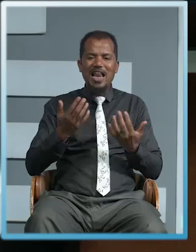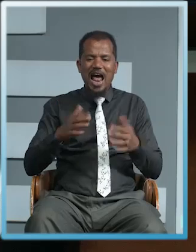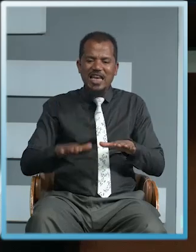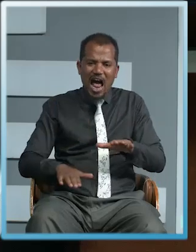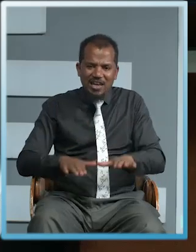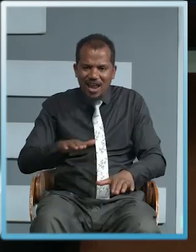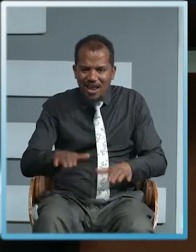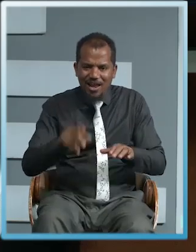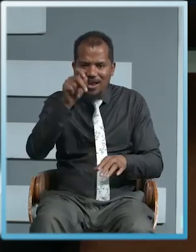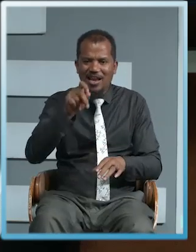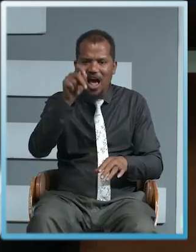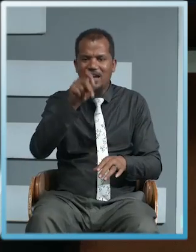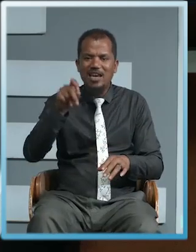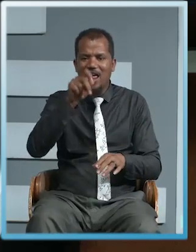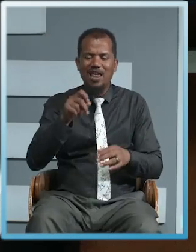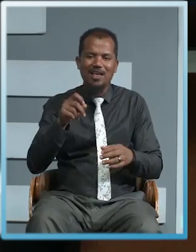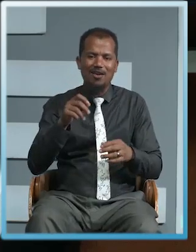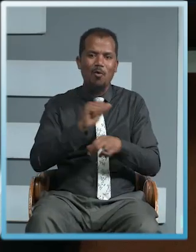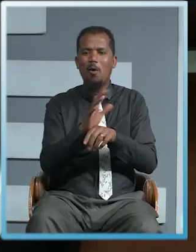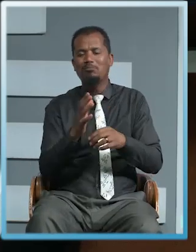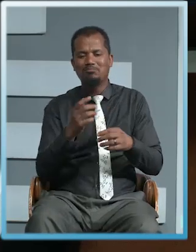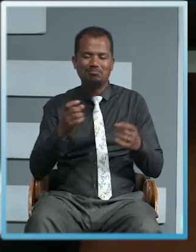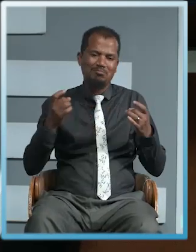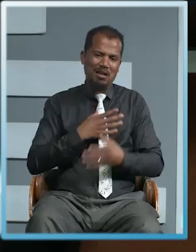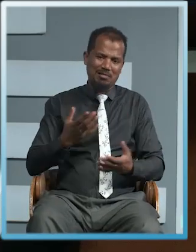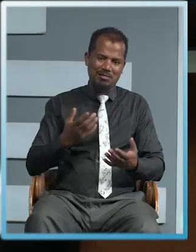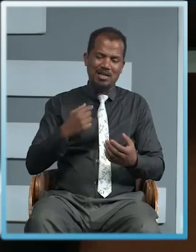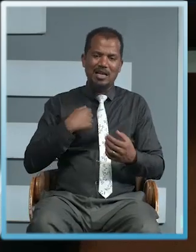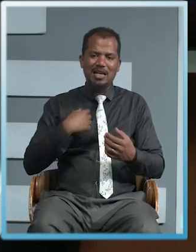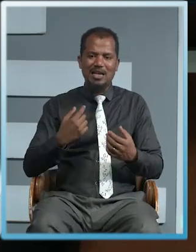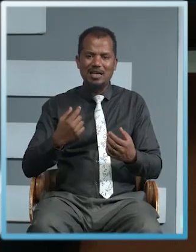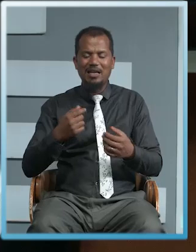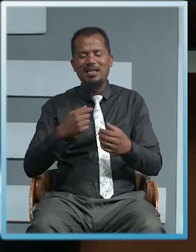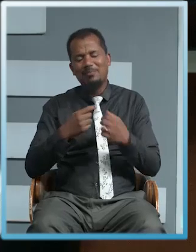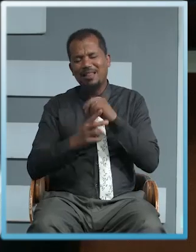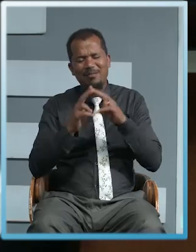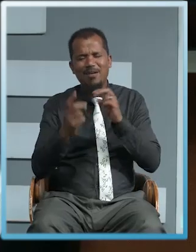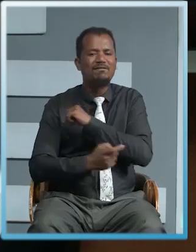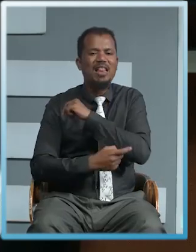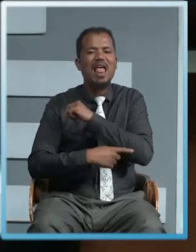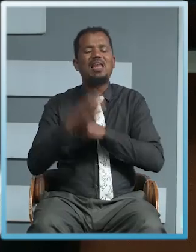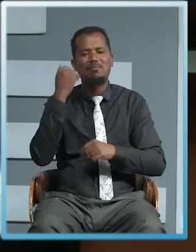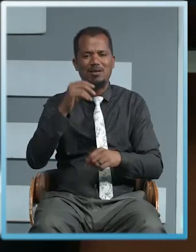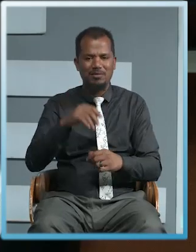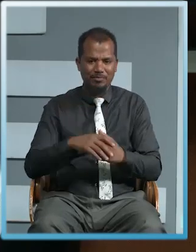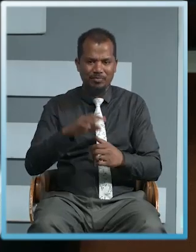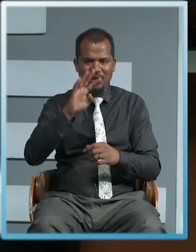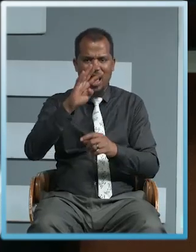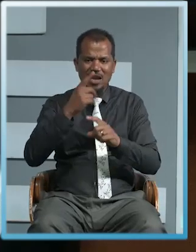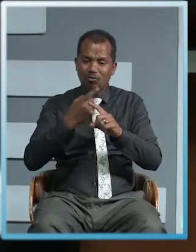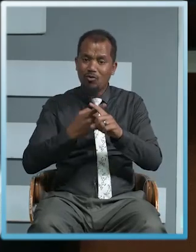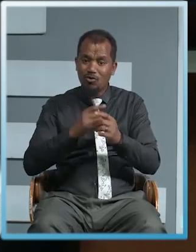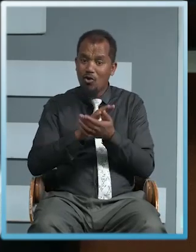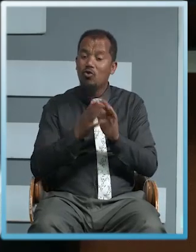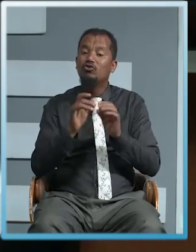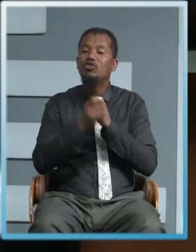ውስጥ ባለንበት ጊዜ አስደንጋጭ ነበር። ለኤግዚስት ለሚያደርግ ድርጅትም ፈታኝ ነበር አይደለም ገና 4 ወር ምናምን ለሆነው ድርጅት